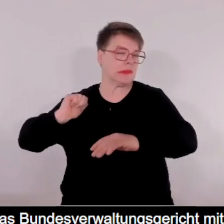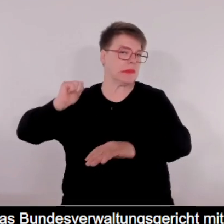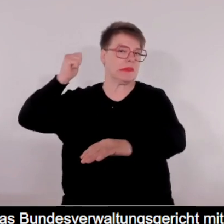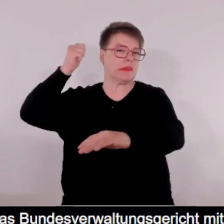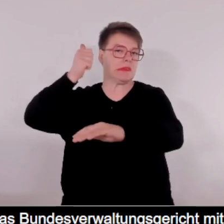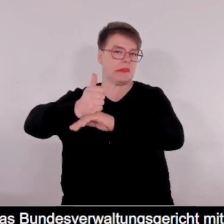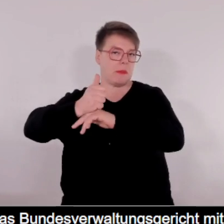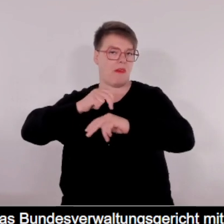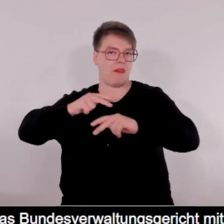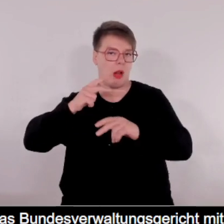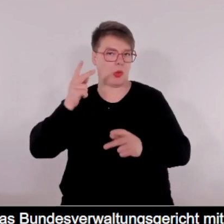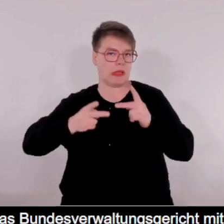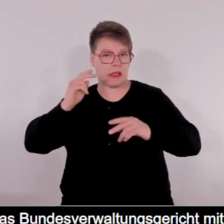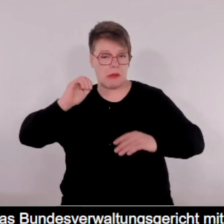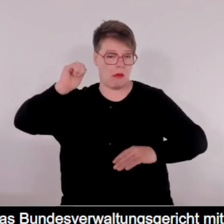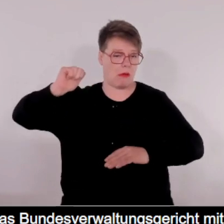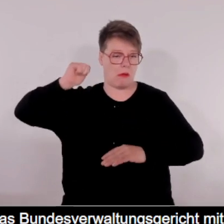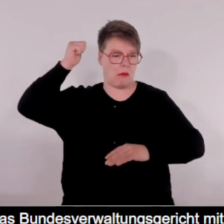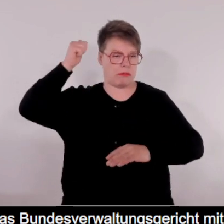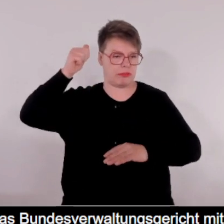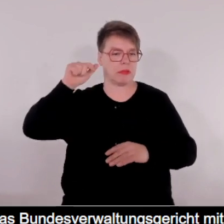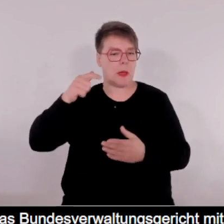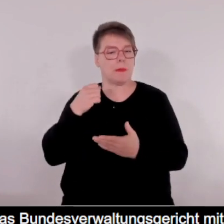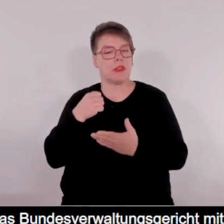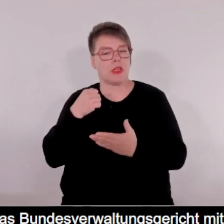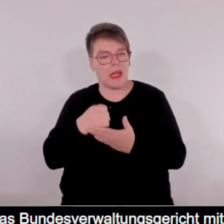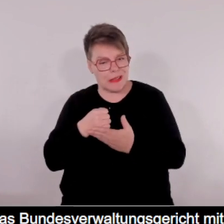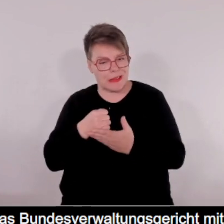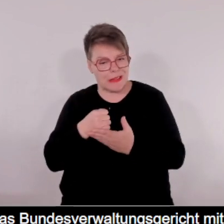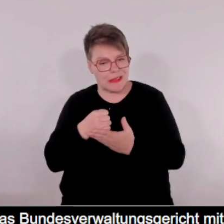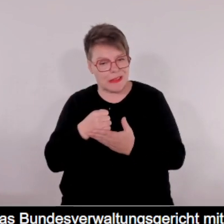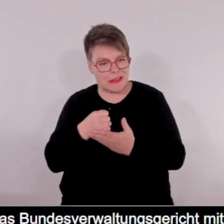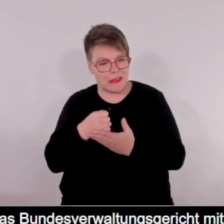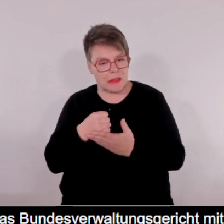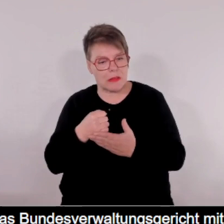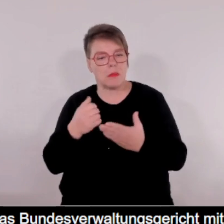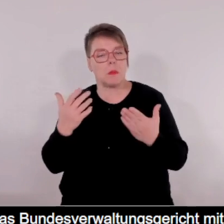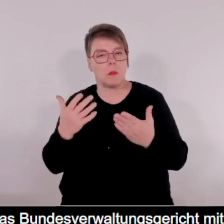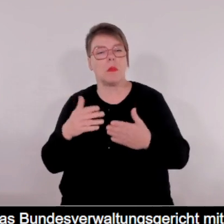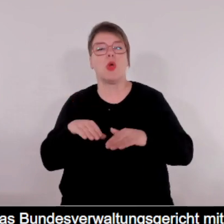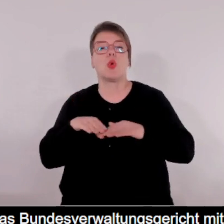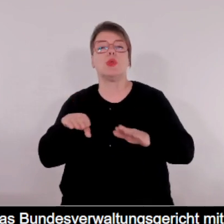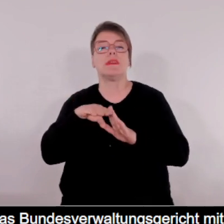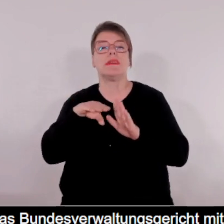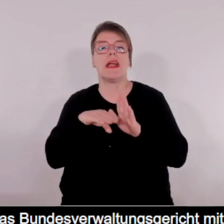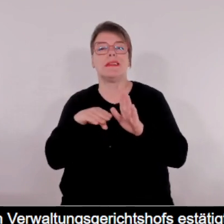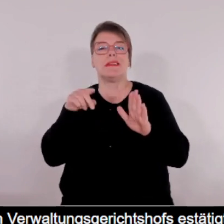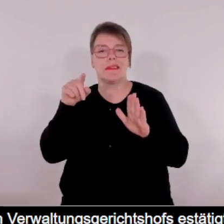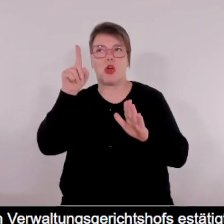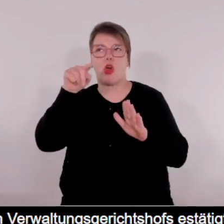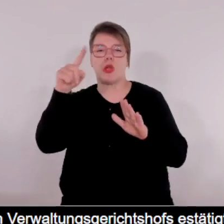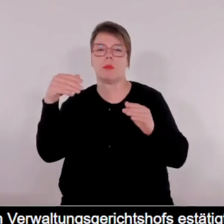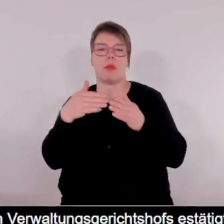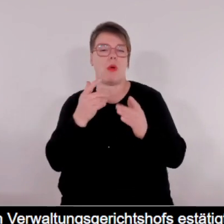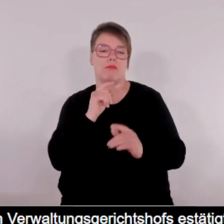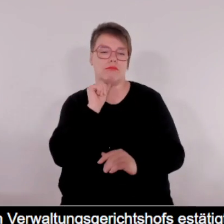Religionsfreiheit, umfassten Freiheitsgewährleistungen. Das heißt, die Kreuze bleiben, so